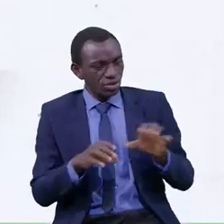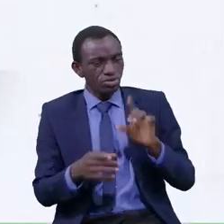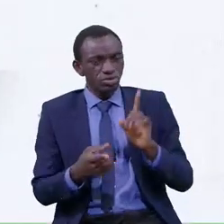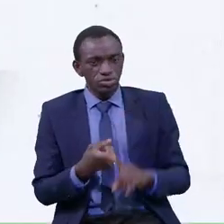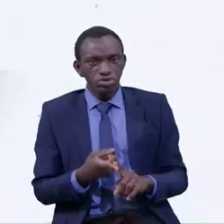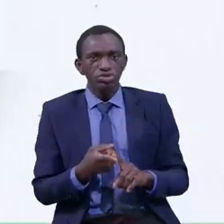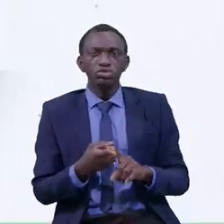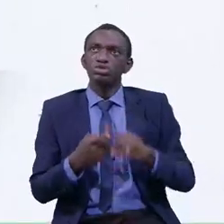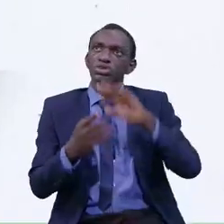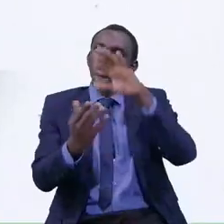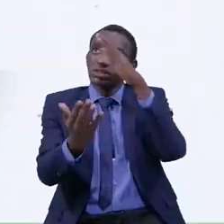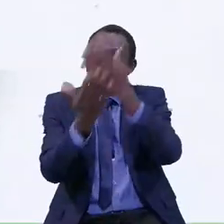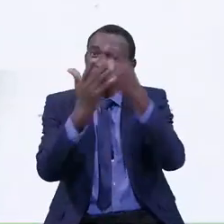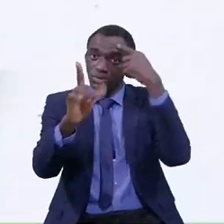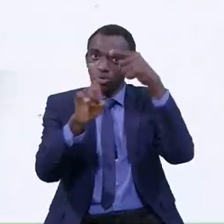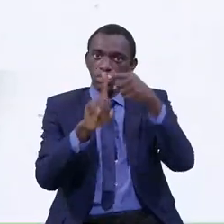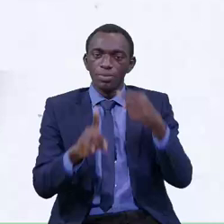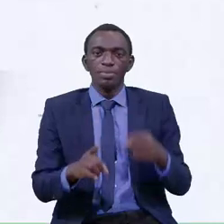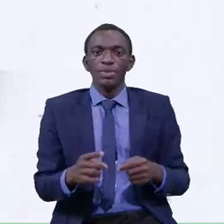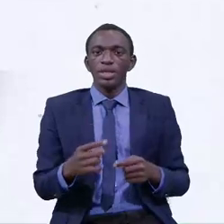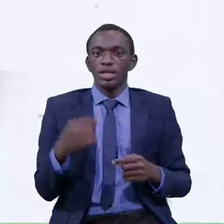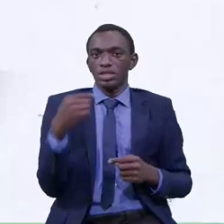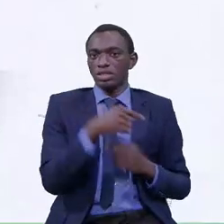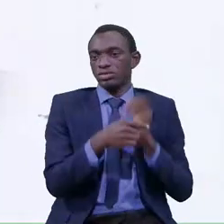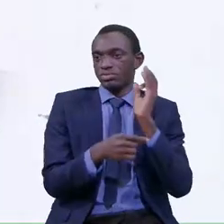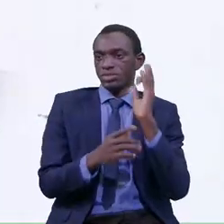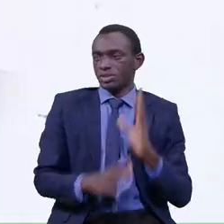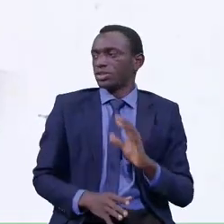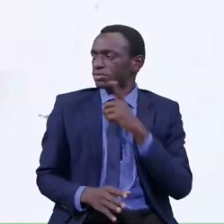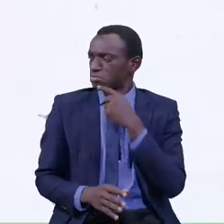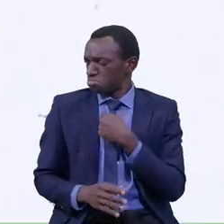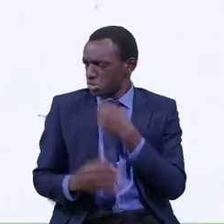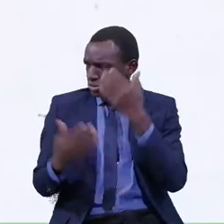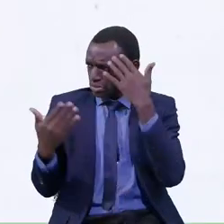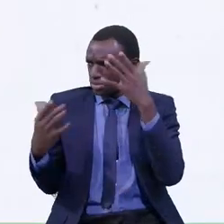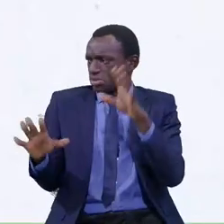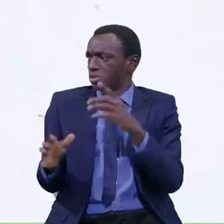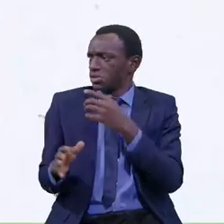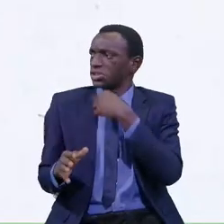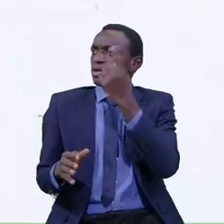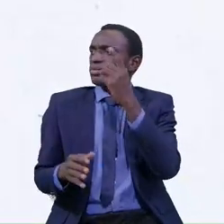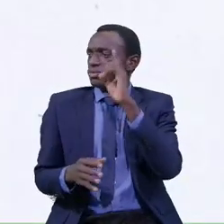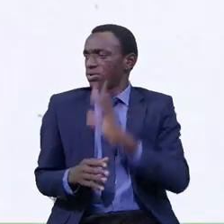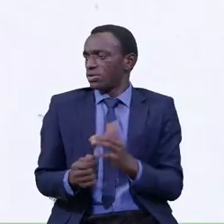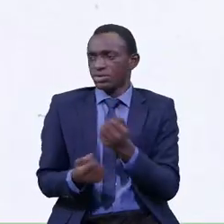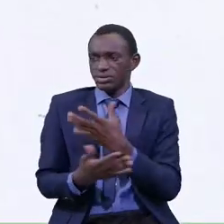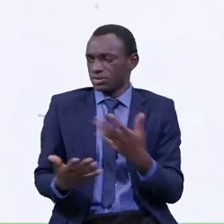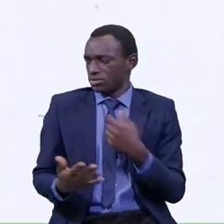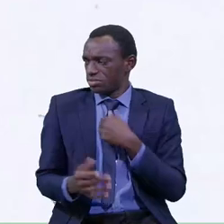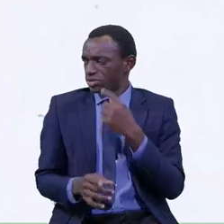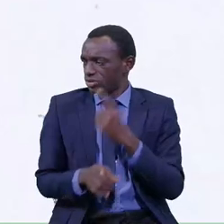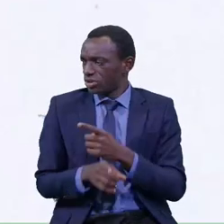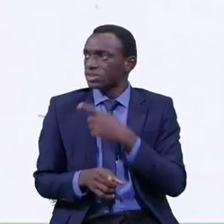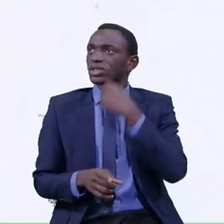en atteignant des objectifs? Ah, pasteur, je ne pense pas que je dirais quelque chose à Dieu, puisque le fait qu'il connaît tout, il